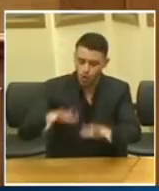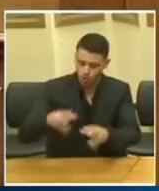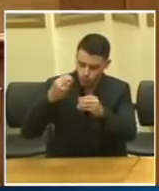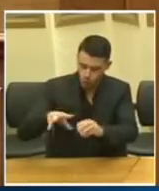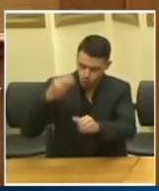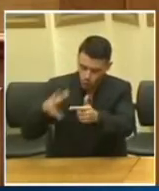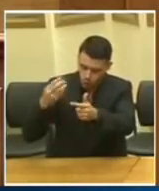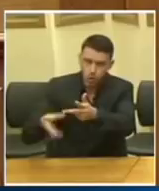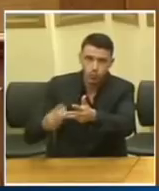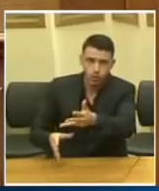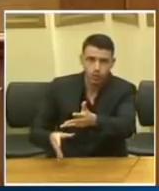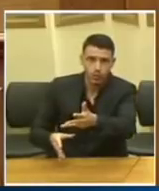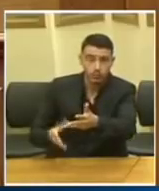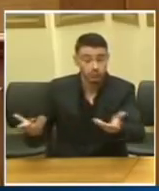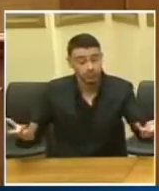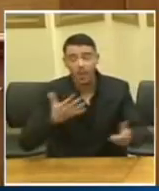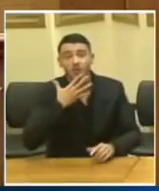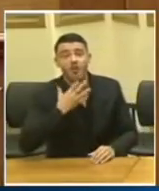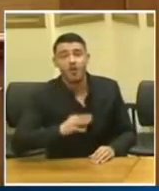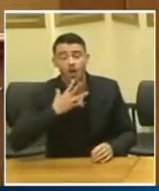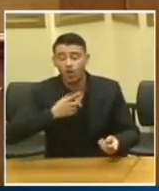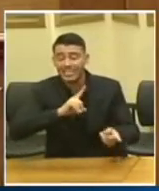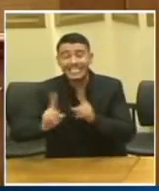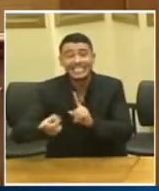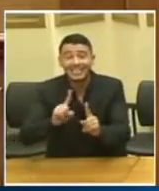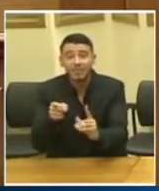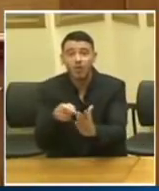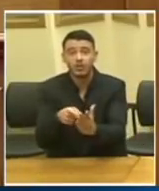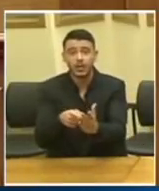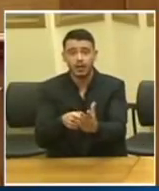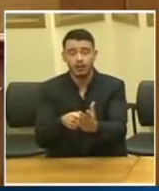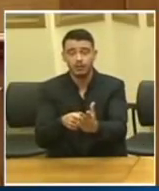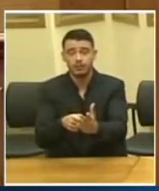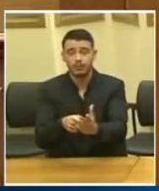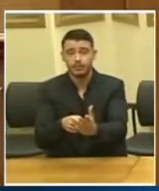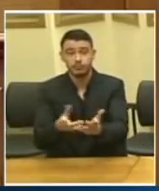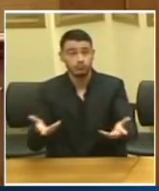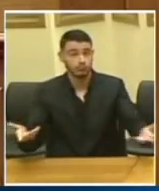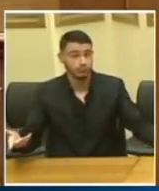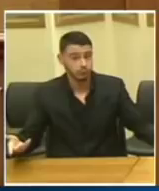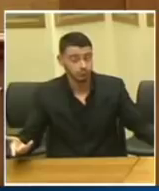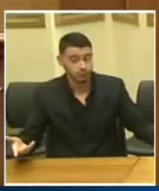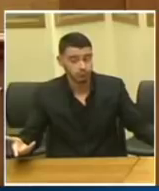παραπάνω όσα υπερασπίστηκε πρώτος ο Κωνσταντίνος Μητσοτάκης.